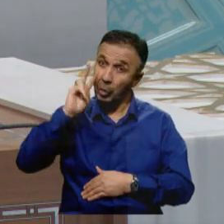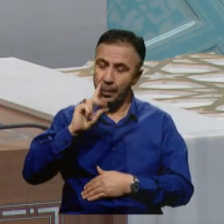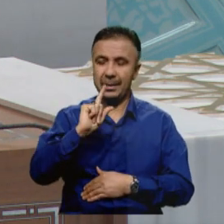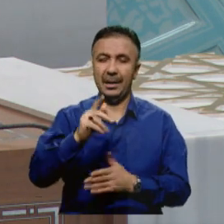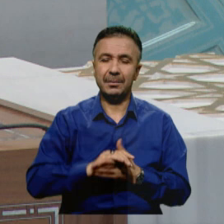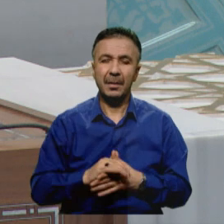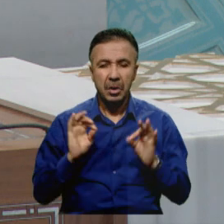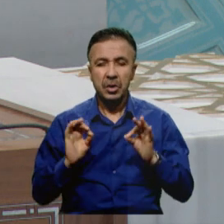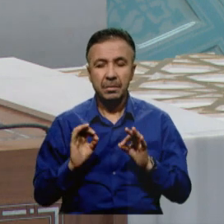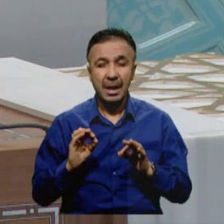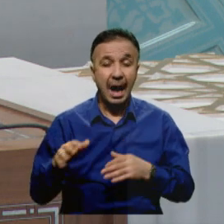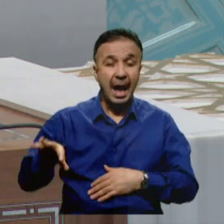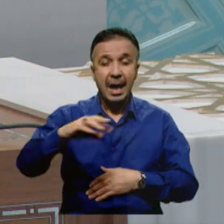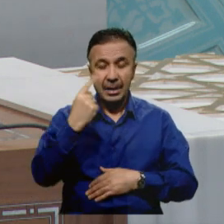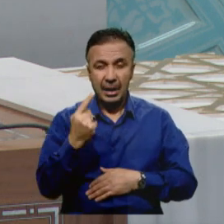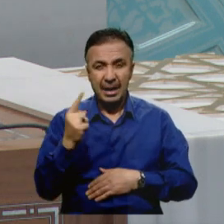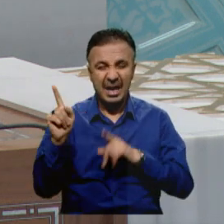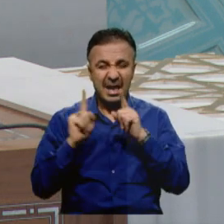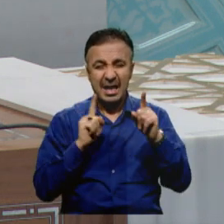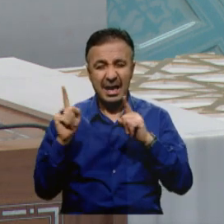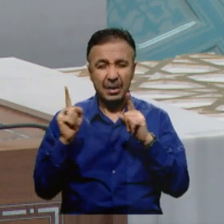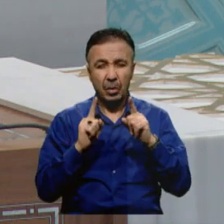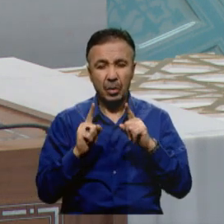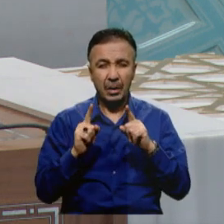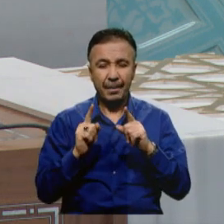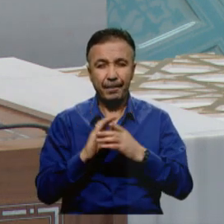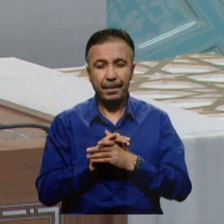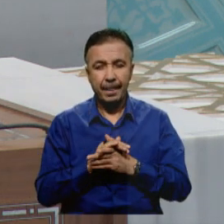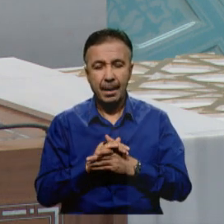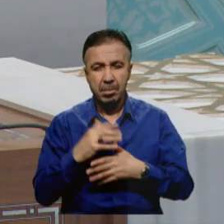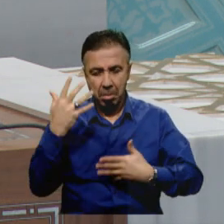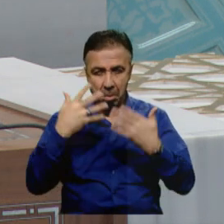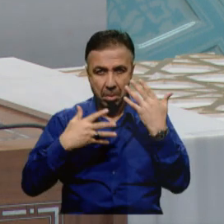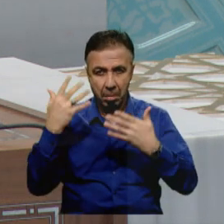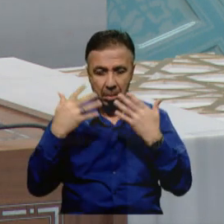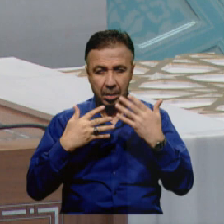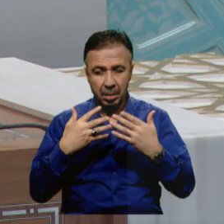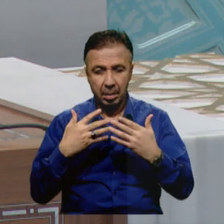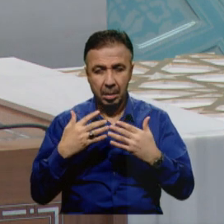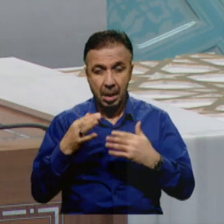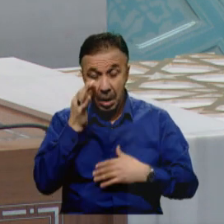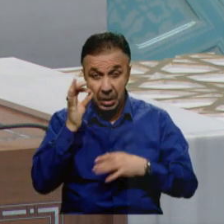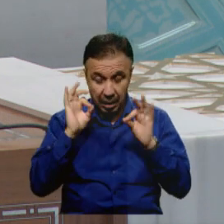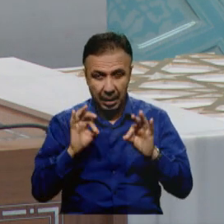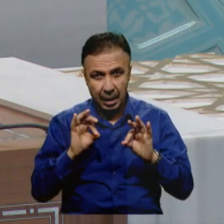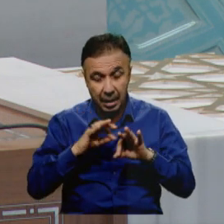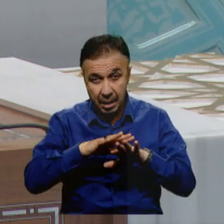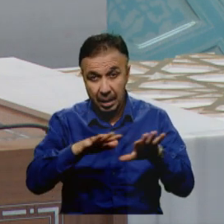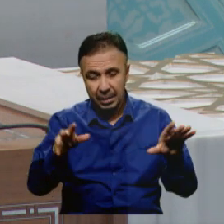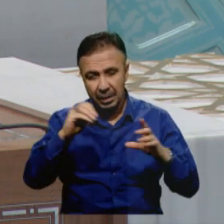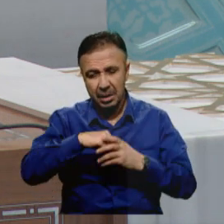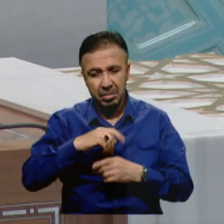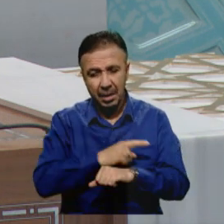her şey internet yoluyla sosyal medyaya, canlı yayınlara yansıdığı için zaman zaman hac